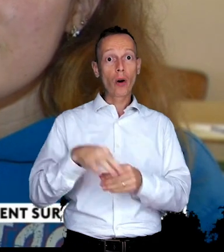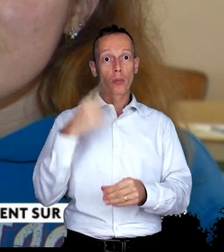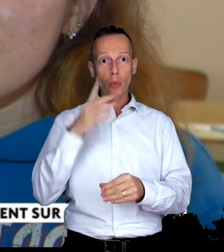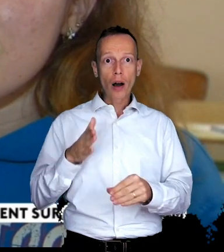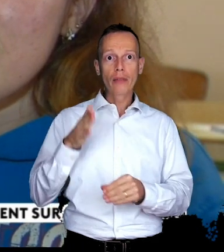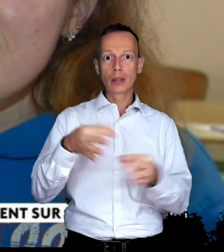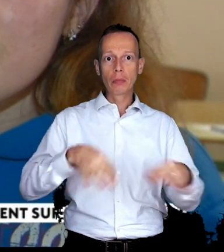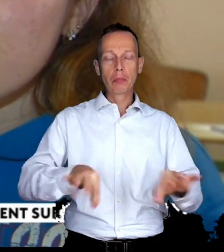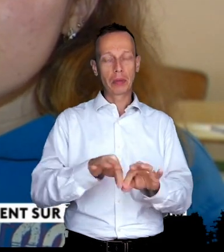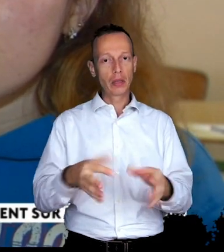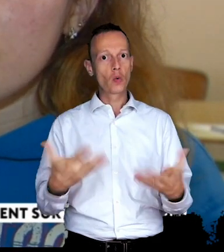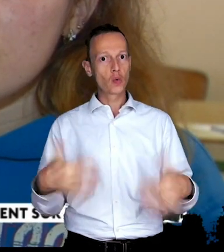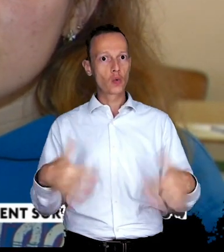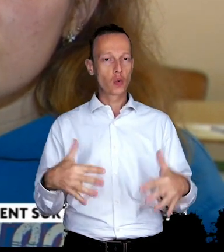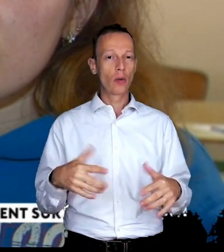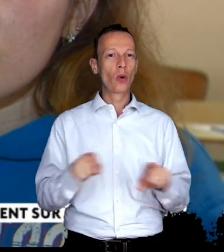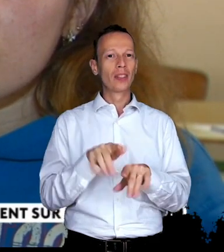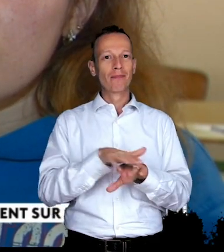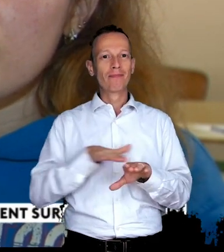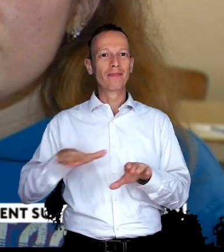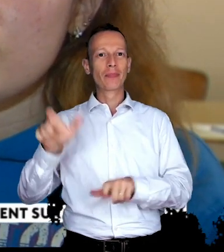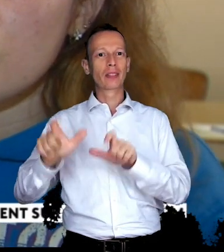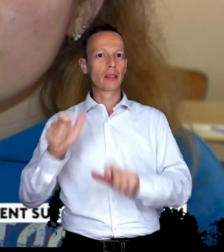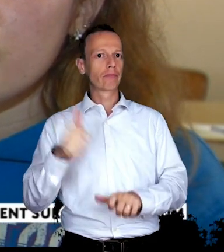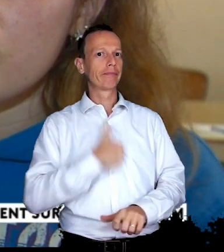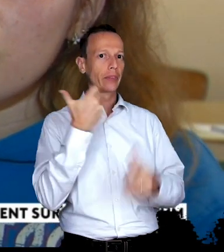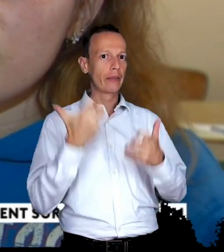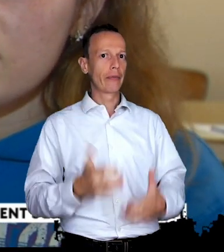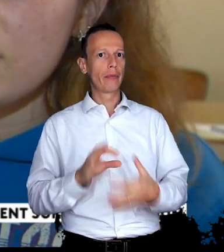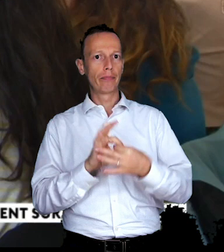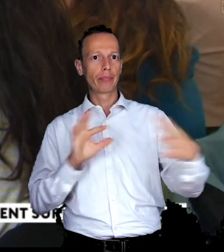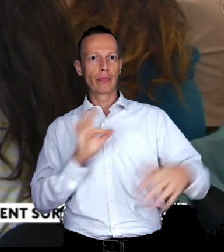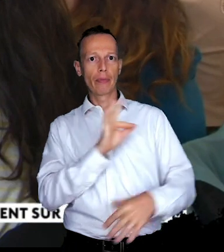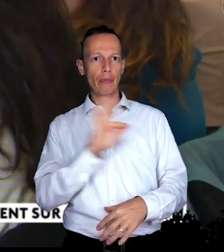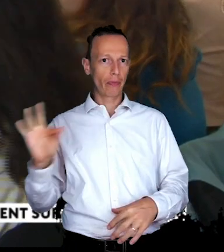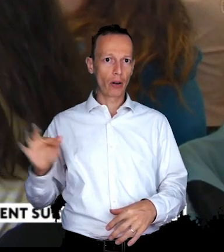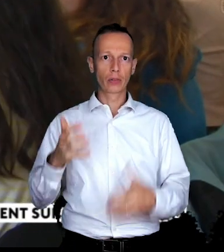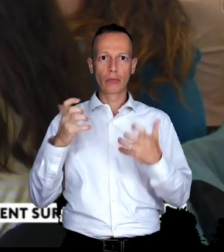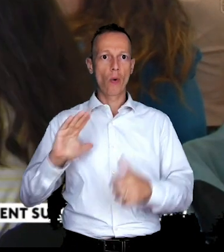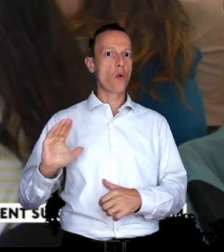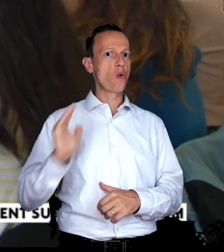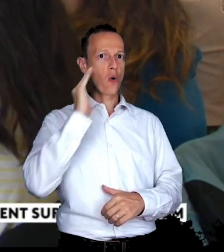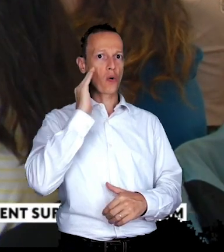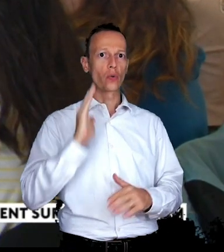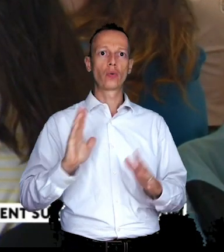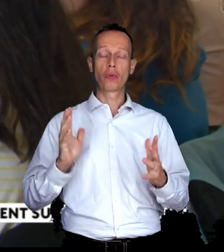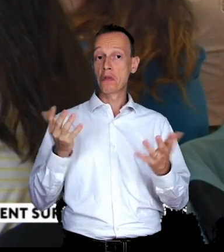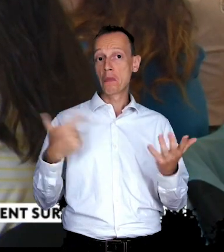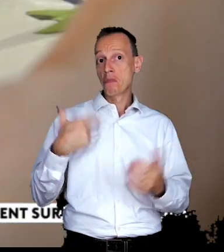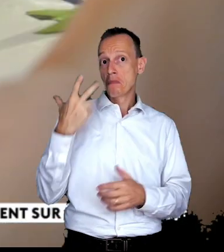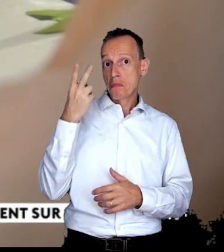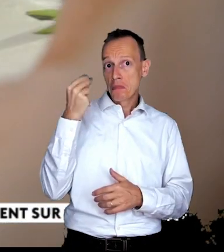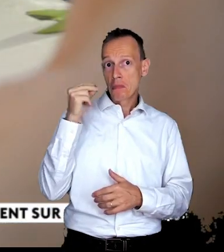forcément, ça fait beaucoup en fait de se dire qu'on a 18 ans, on peut voter, on peut décider de l'avenir de notre pays. D'un côté, je comprends